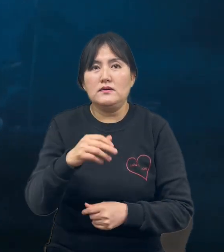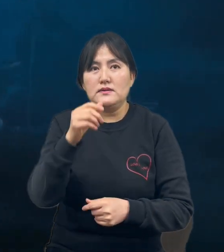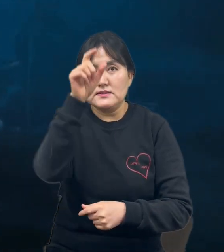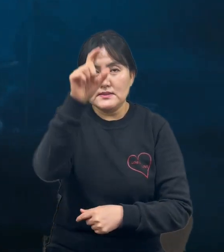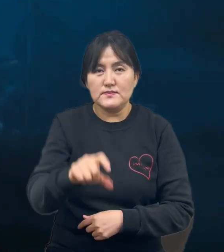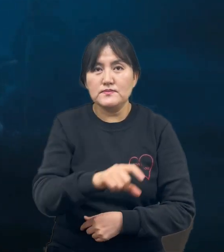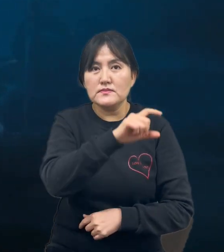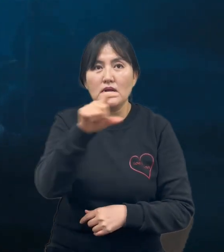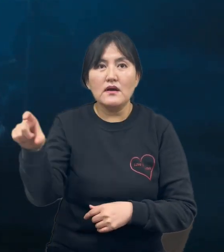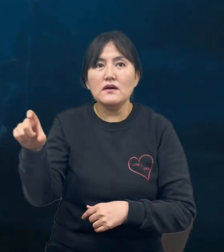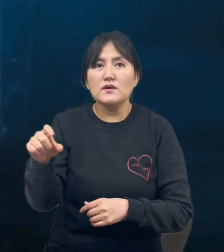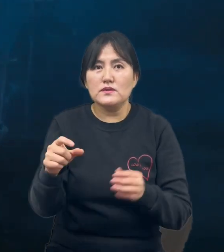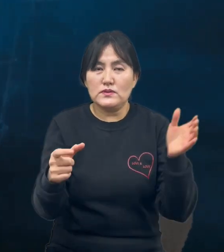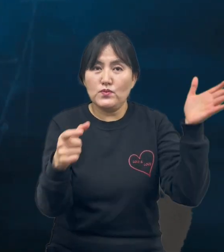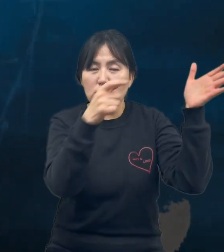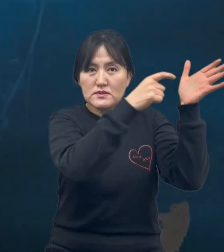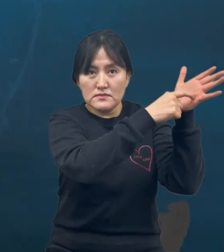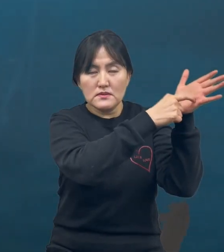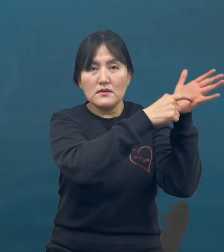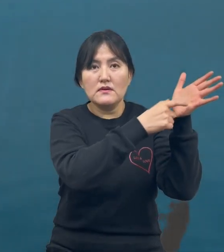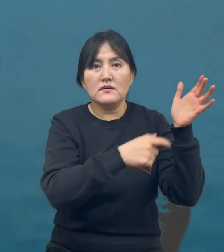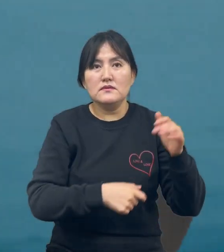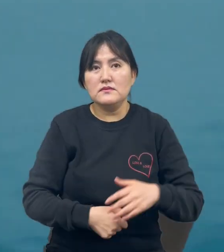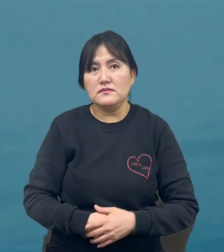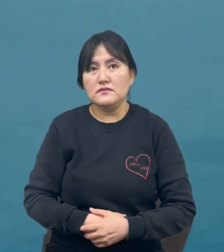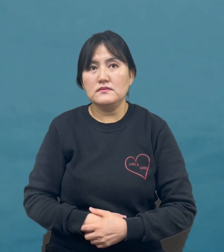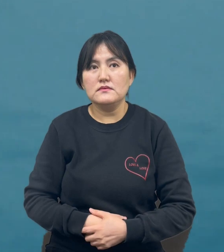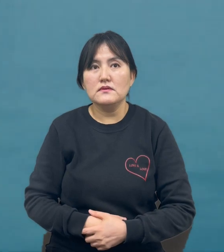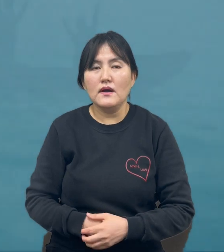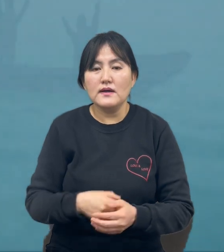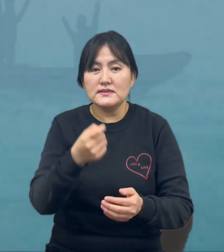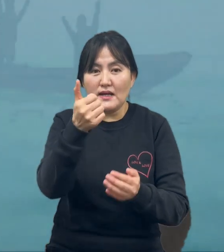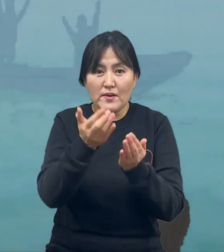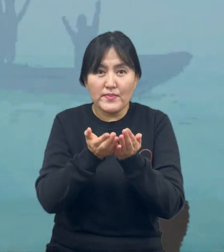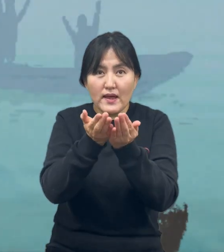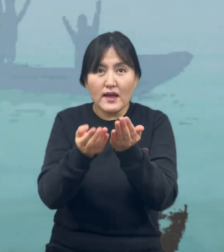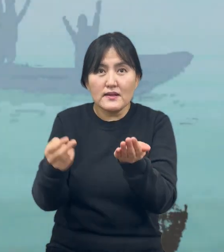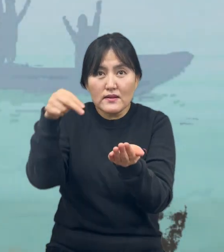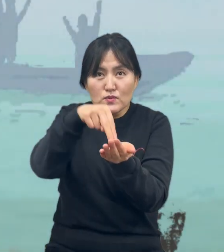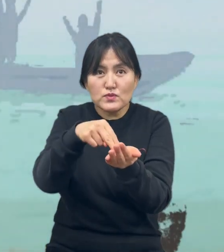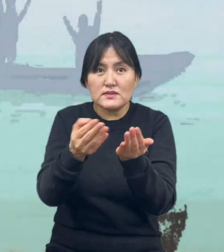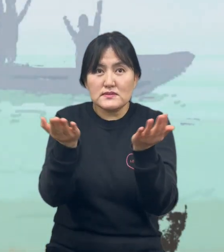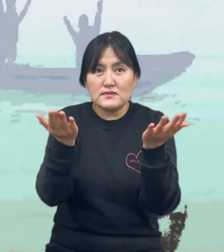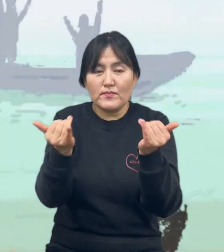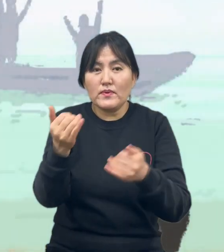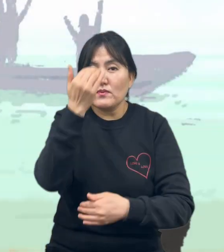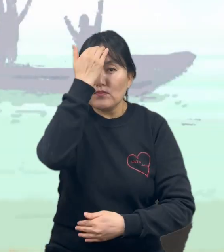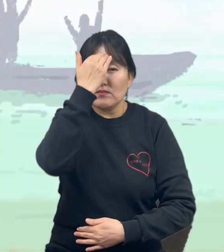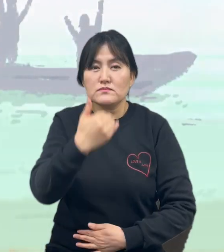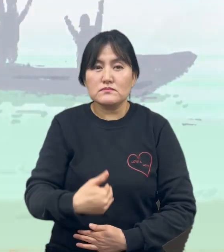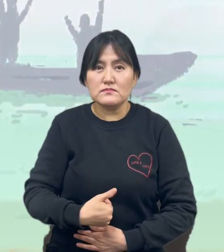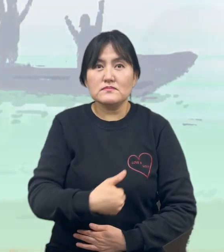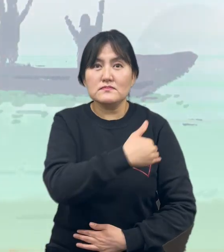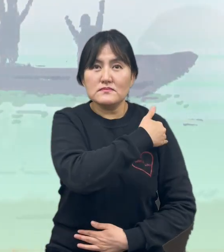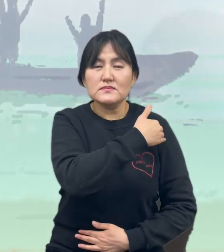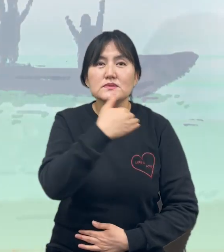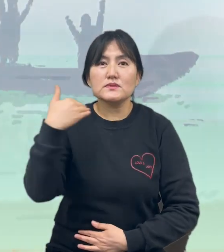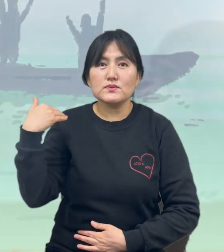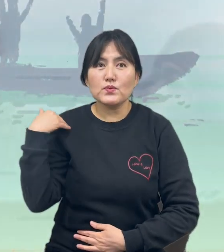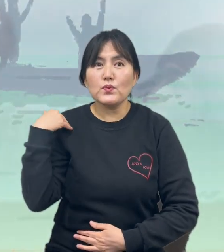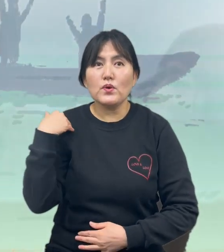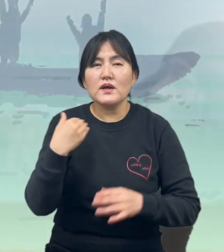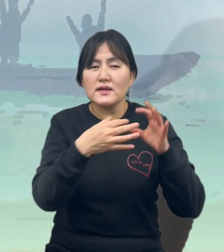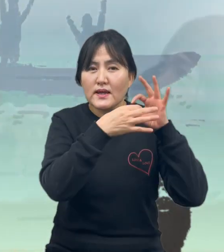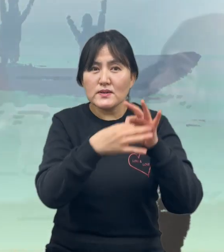베르네 주교는 십자성호와 관련해 이런 기록을 남기기도 했습니다. 작은 배 한 척에 타고 있던 선원들이